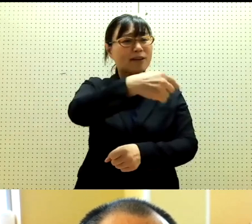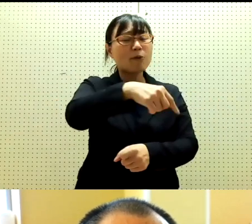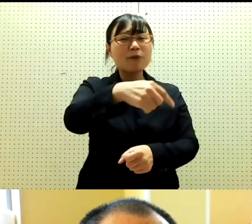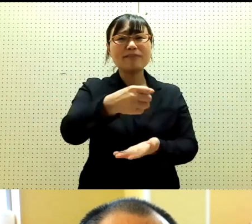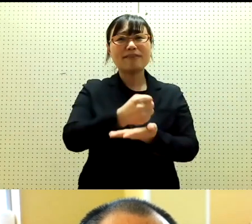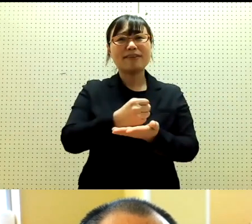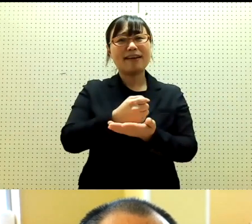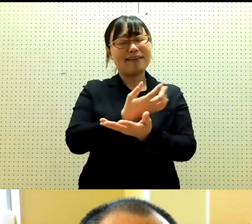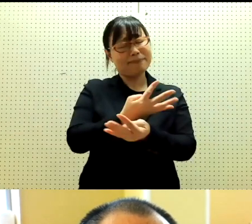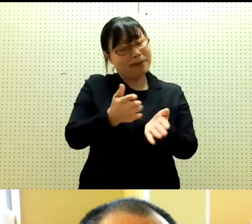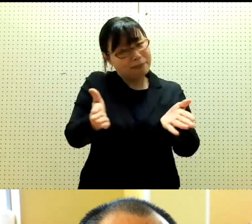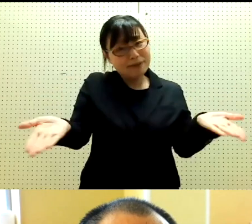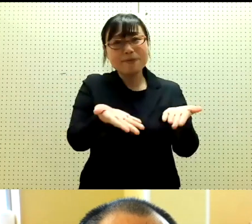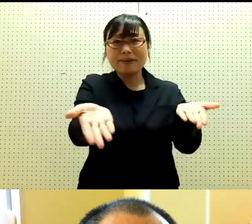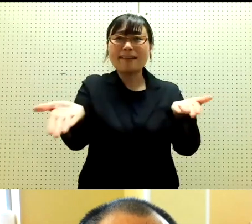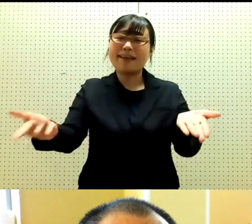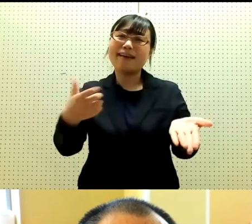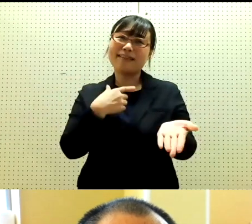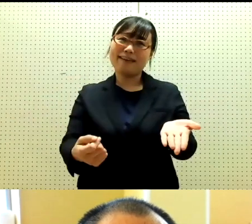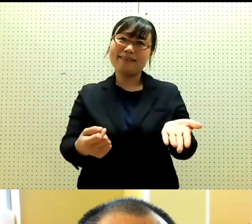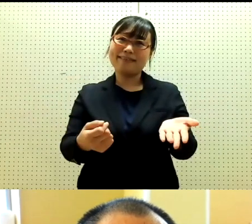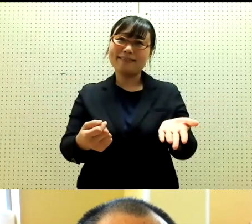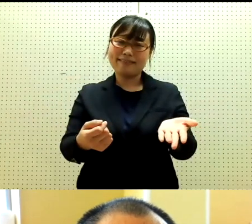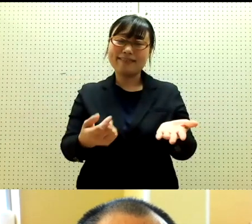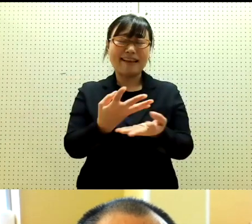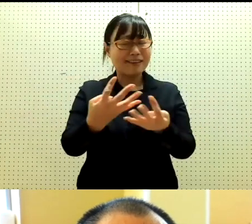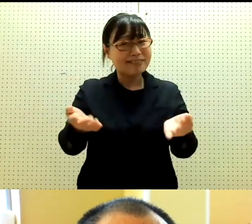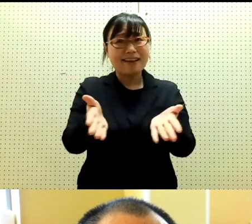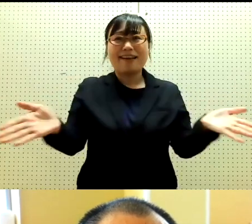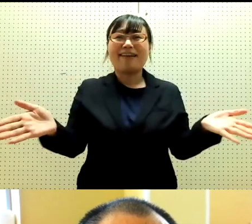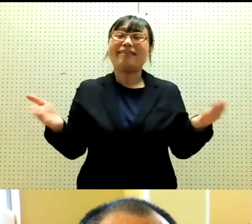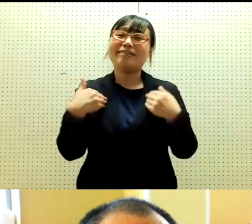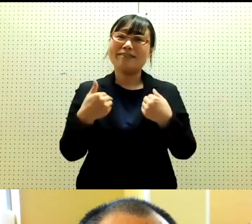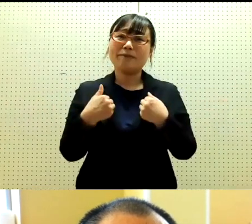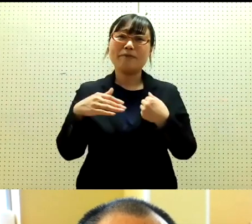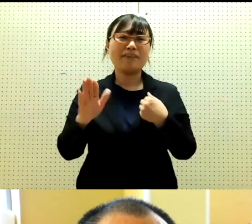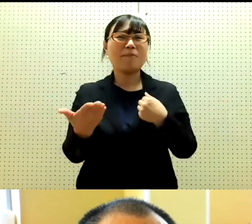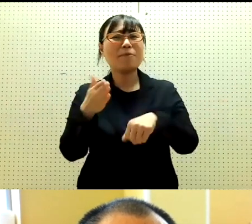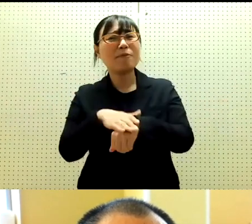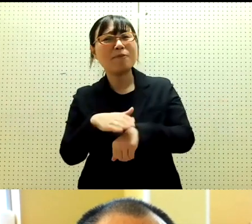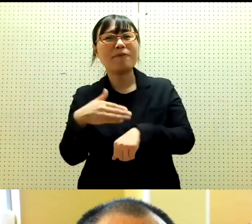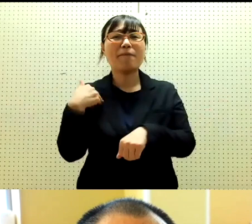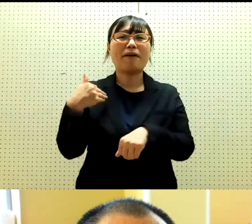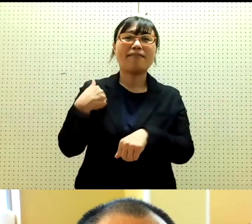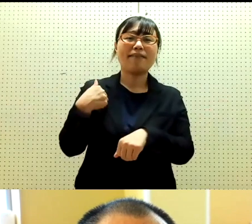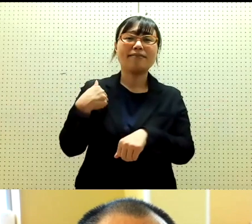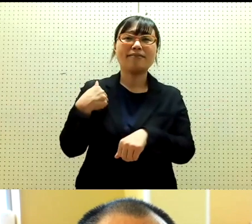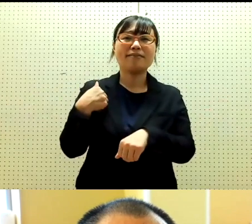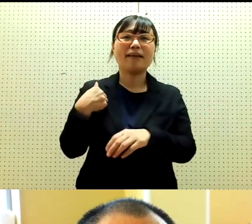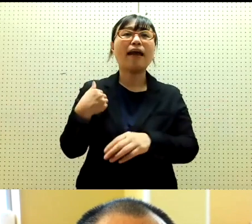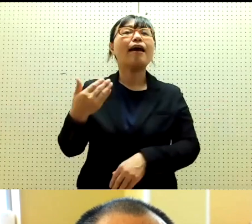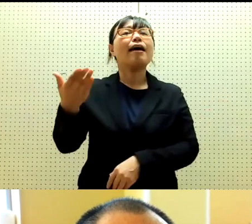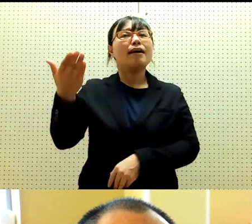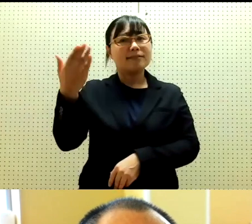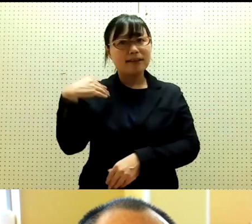多いほどいいと思っているんです。でもなかなかそこがどんな方法があるかっていうのがわからないので、だからさっき豊福先生がおっしゃったみたいに子